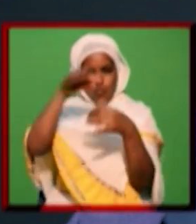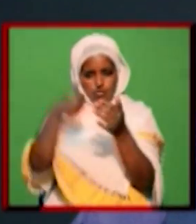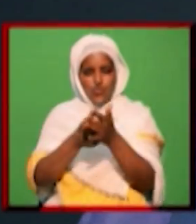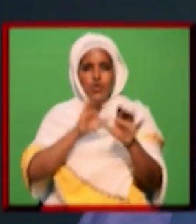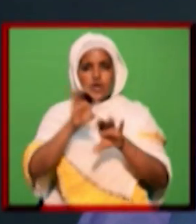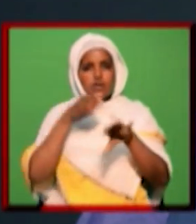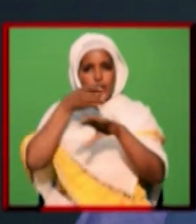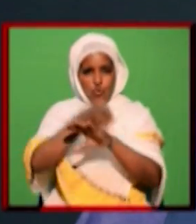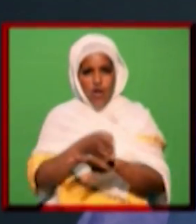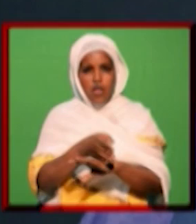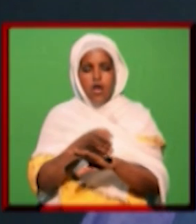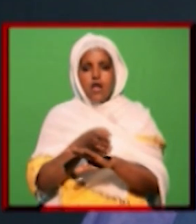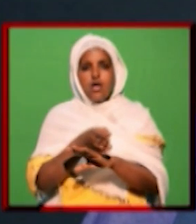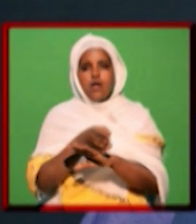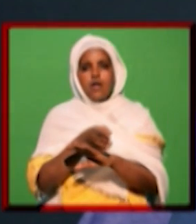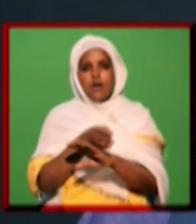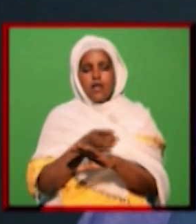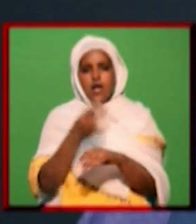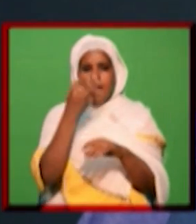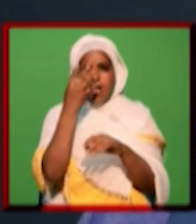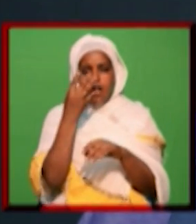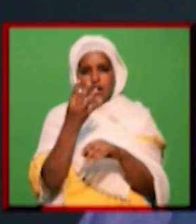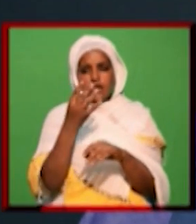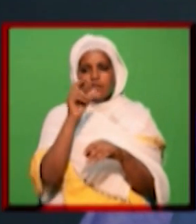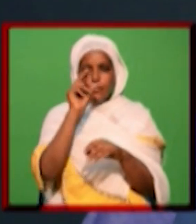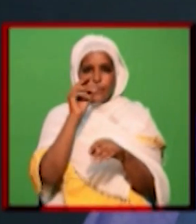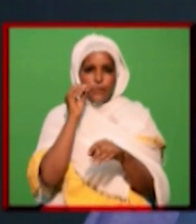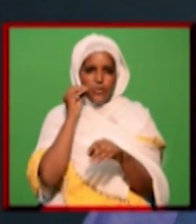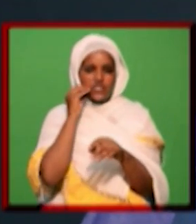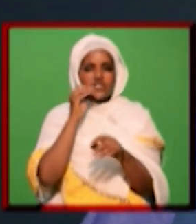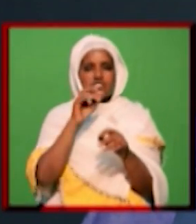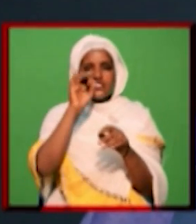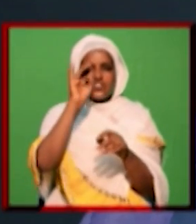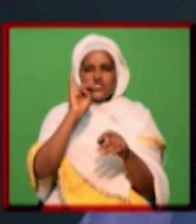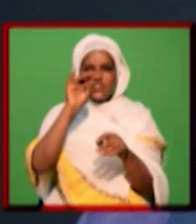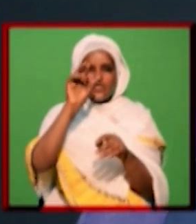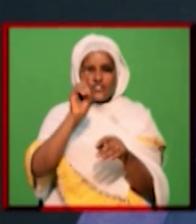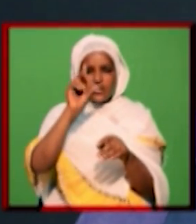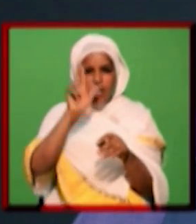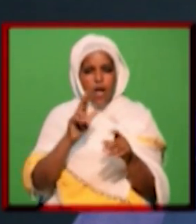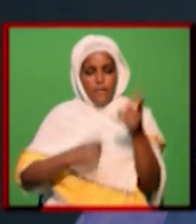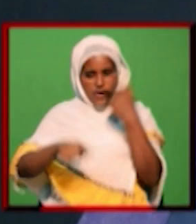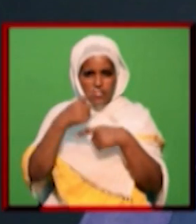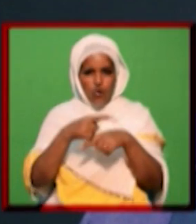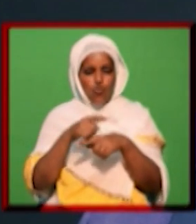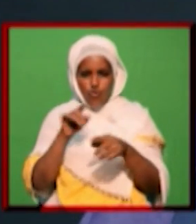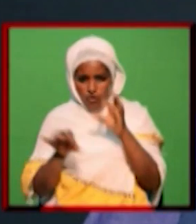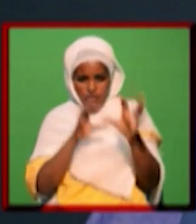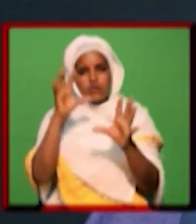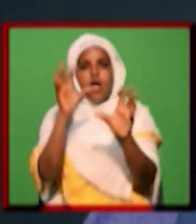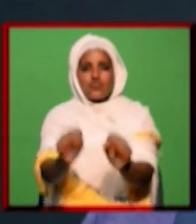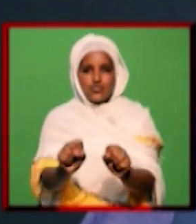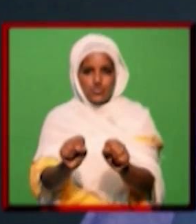ይህን ሁሉ ካደረገ በኋላ በምሴት አራት ቤት ጭፍራ የጲላቶስ ጭፍራ መጥተው ተደነባብረው